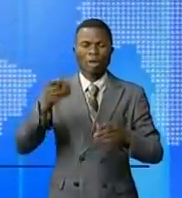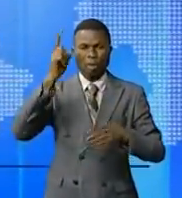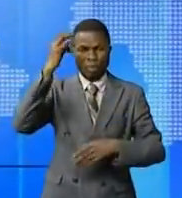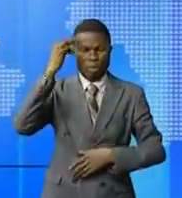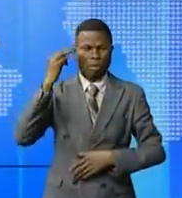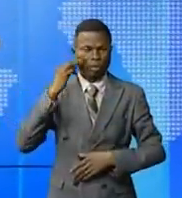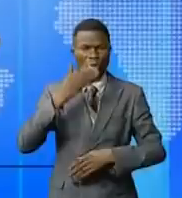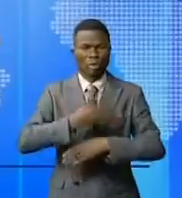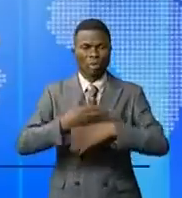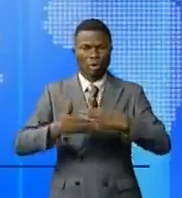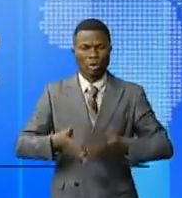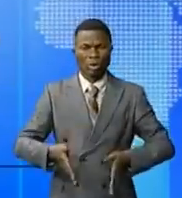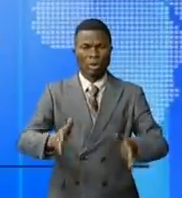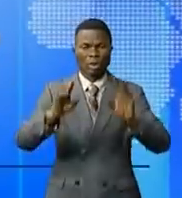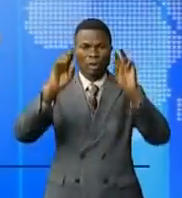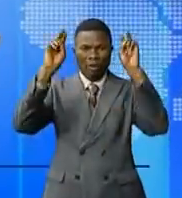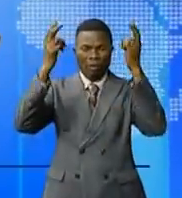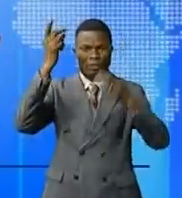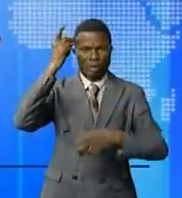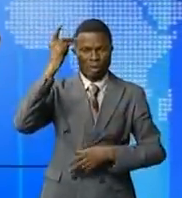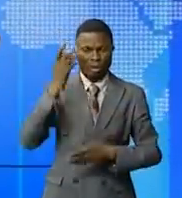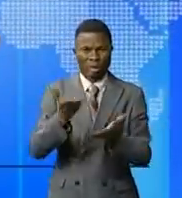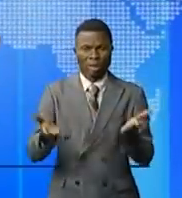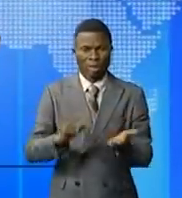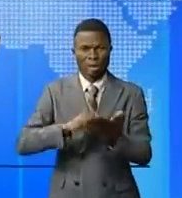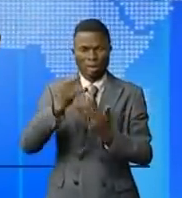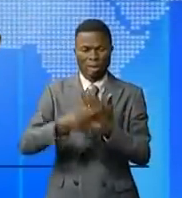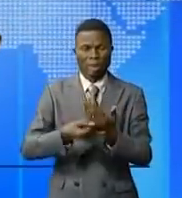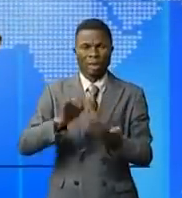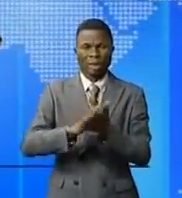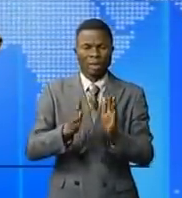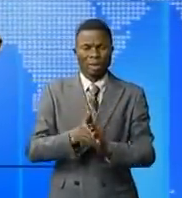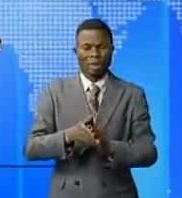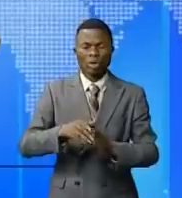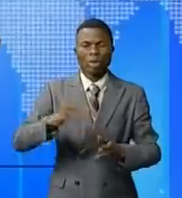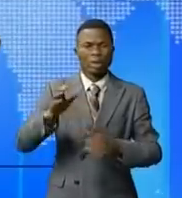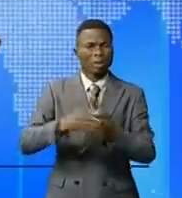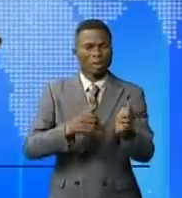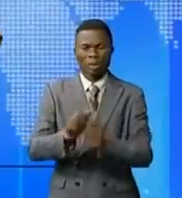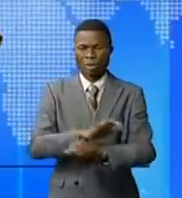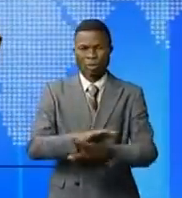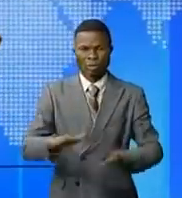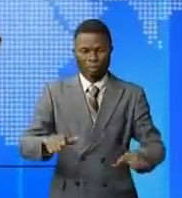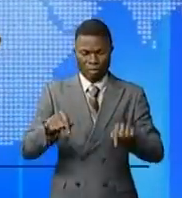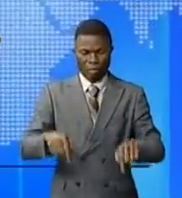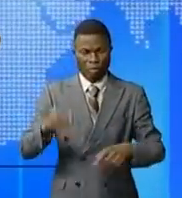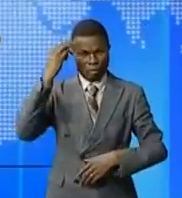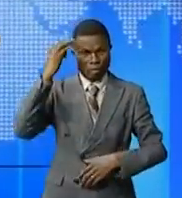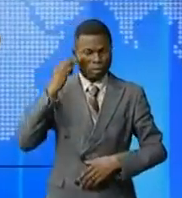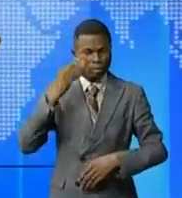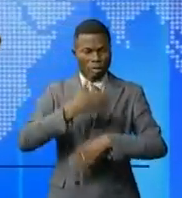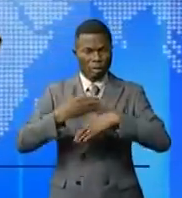pour la réhabilitation de routes à travers le projet Kinshasa Zéro Trou. Et aujourd'hui, le ministre des